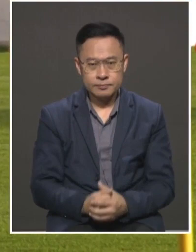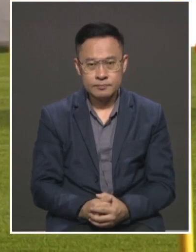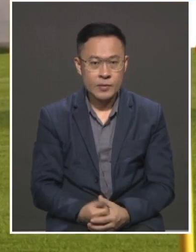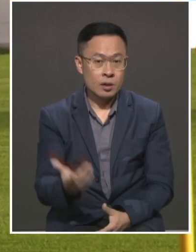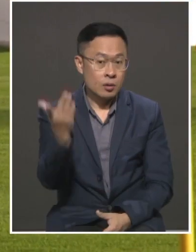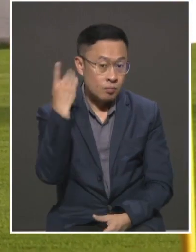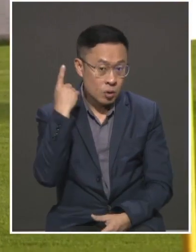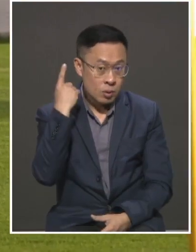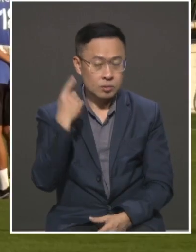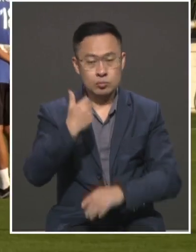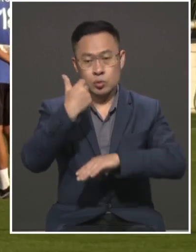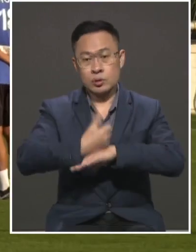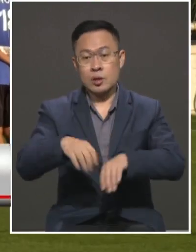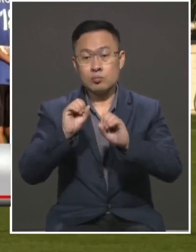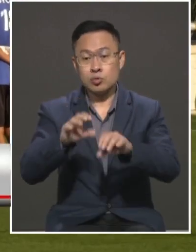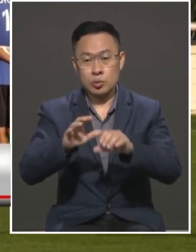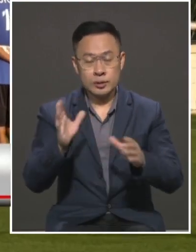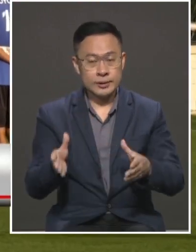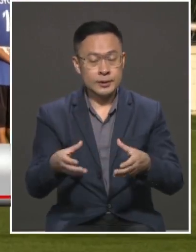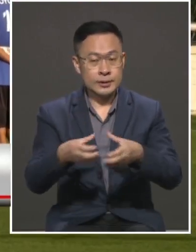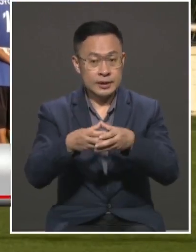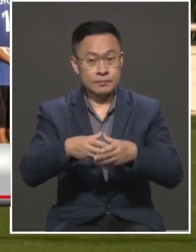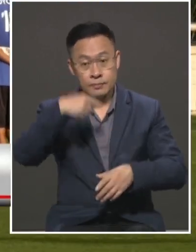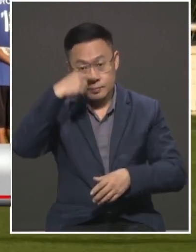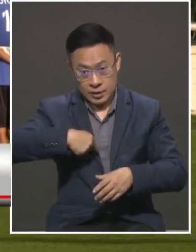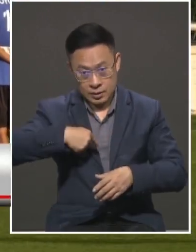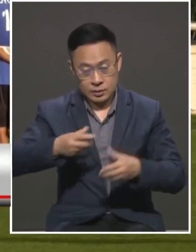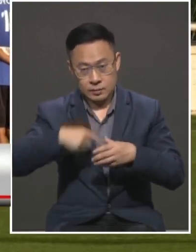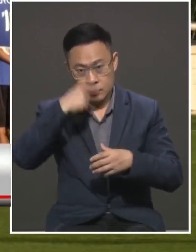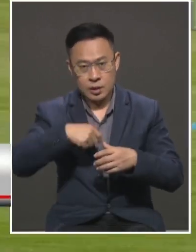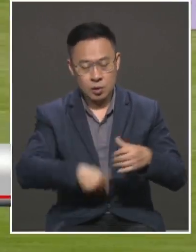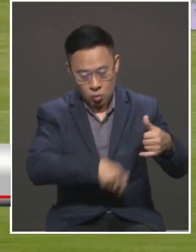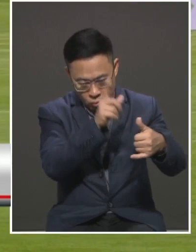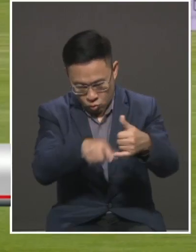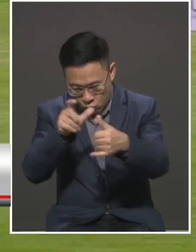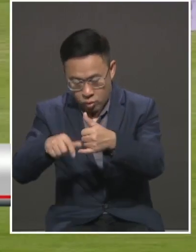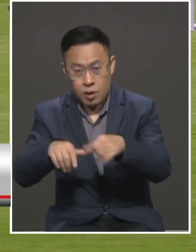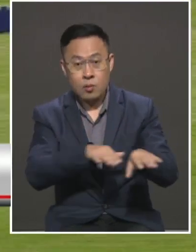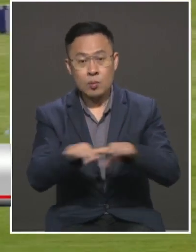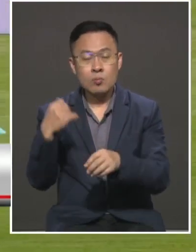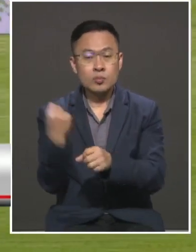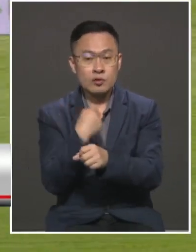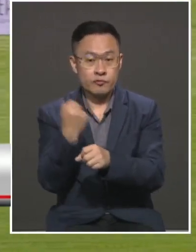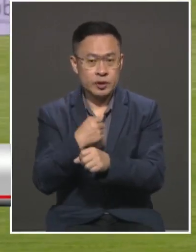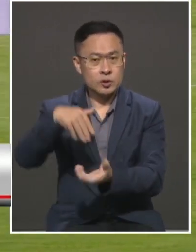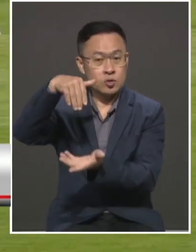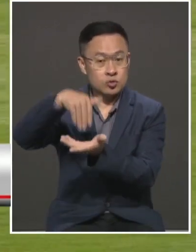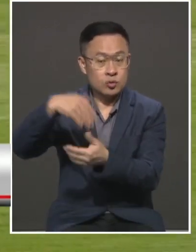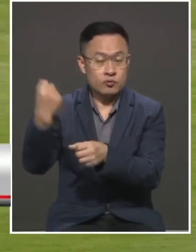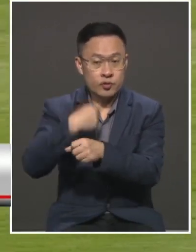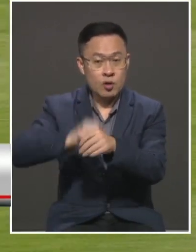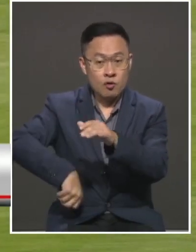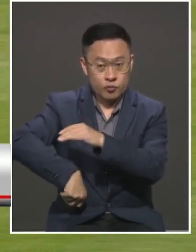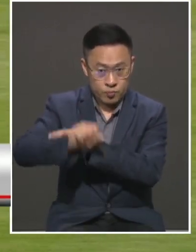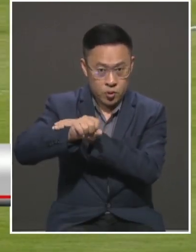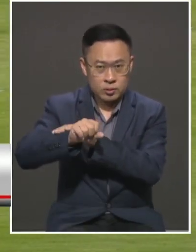เมื่อวานนี้ครับมาโน่โพกิ้งครับหัวหน้าผู้ฝึกสอนทีมชาติไทยครับได้นำทัพนักเตะทีมชาติไทยลงฝึกซ้อมเป็นวันแรกที่ศูนย์ฝึกฟุตบอลย